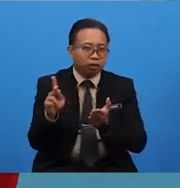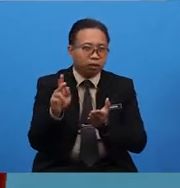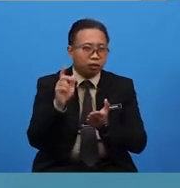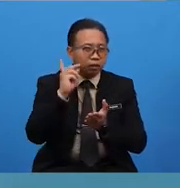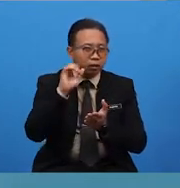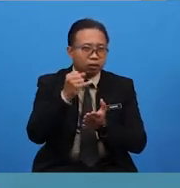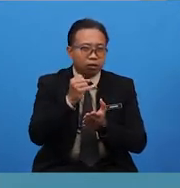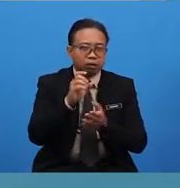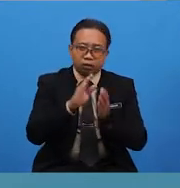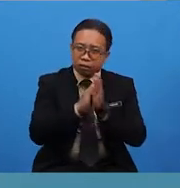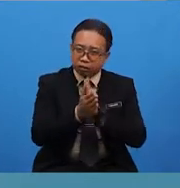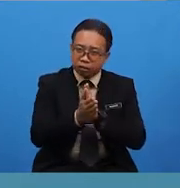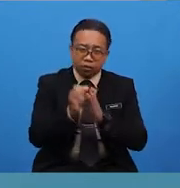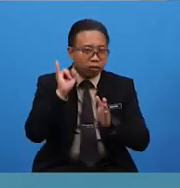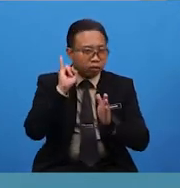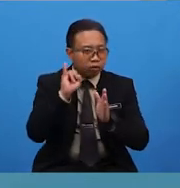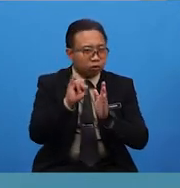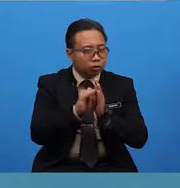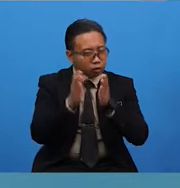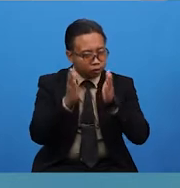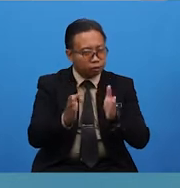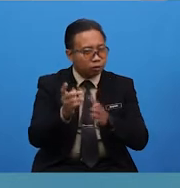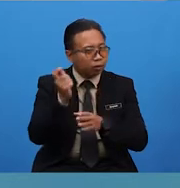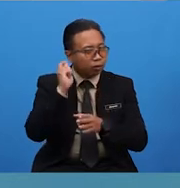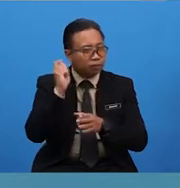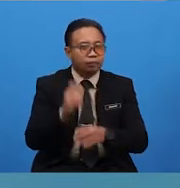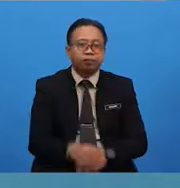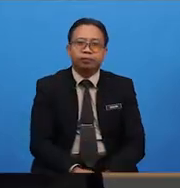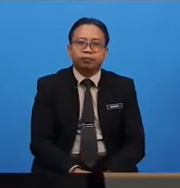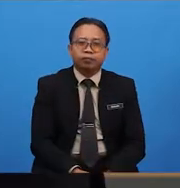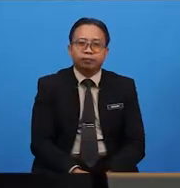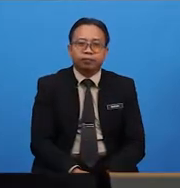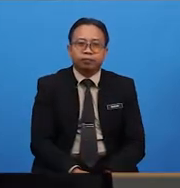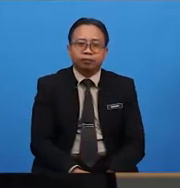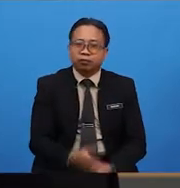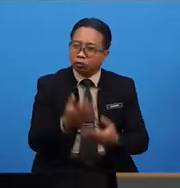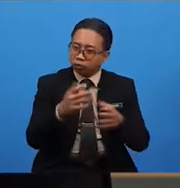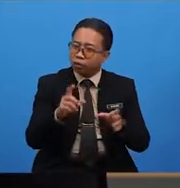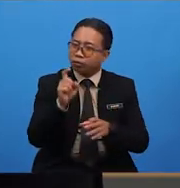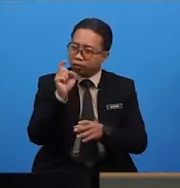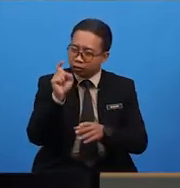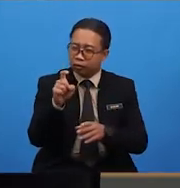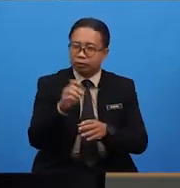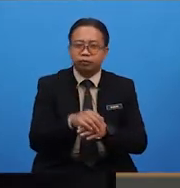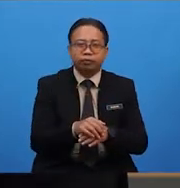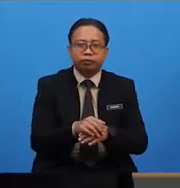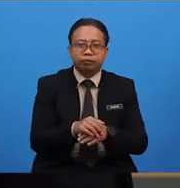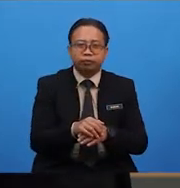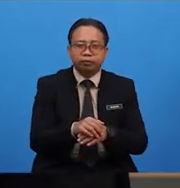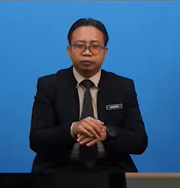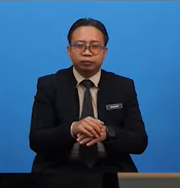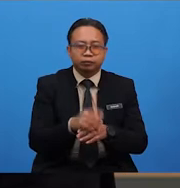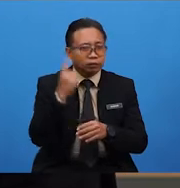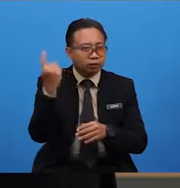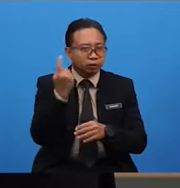pembuluh jadi seperti salah seorang industri tadi itu sudah tentu di jacket